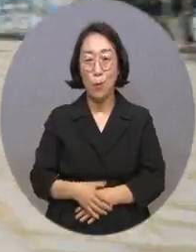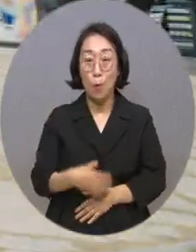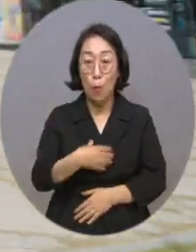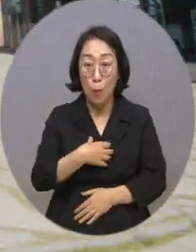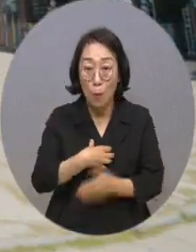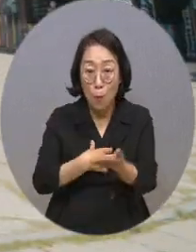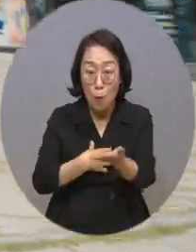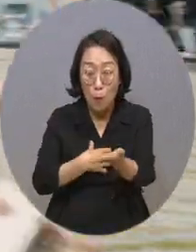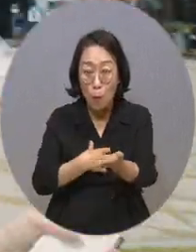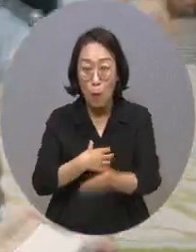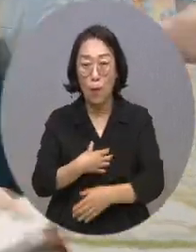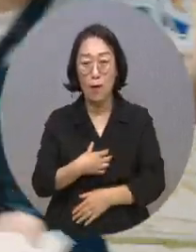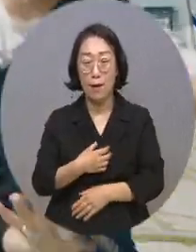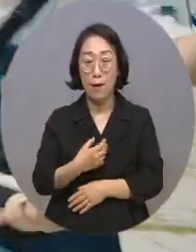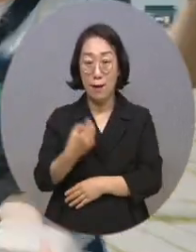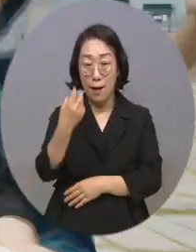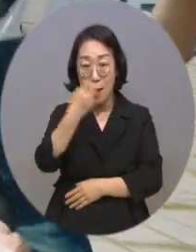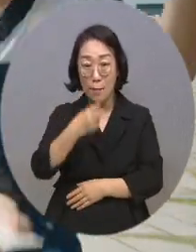감독님.